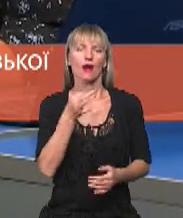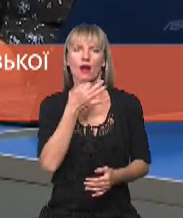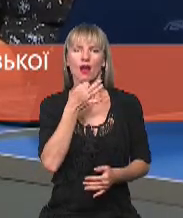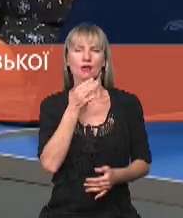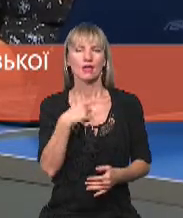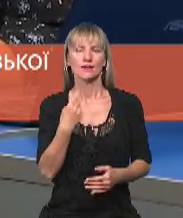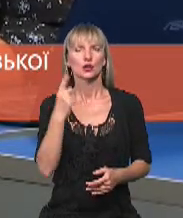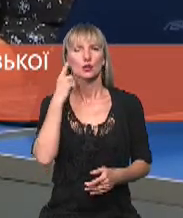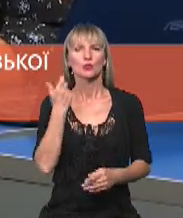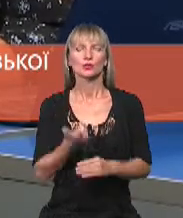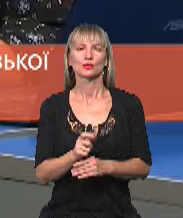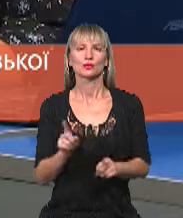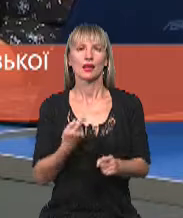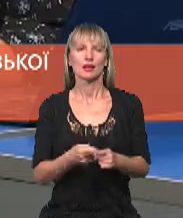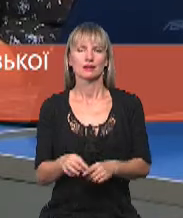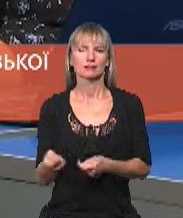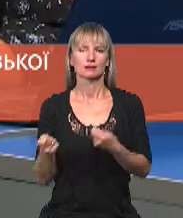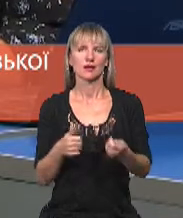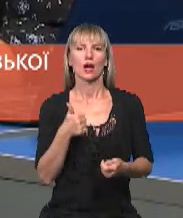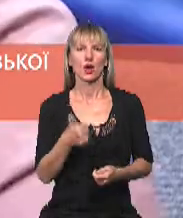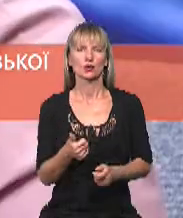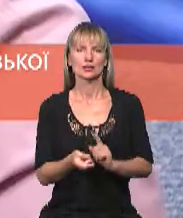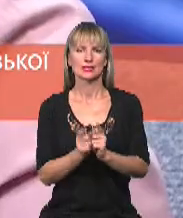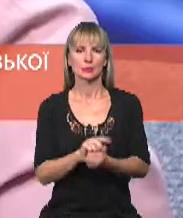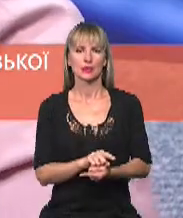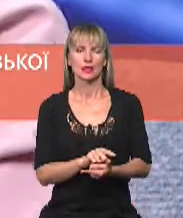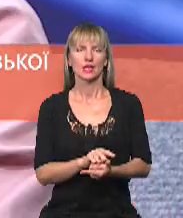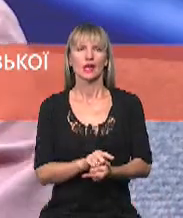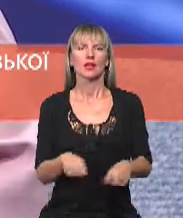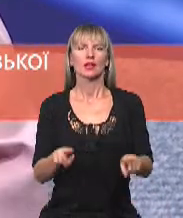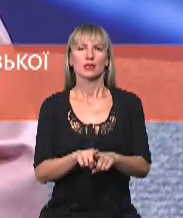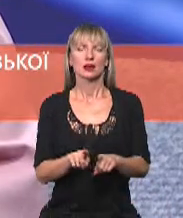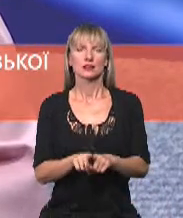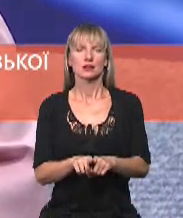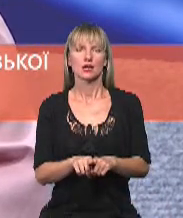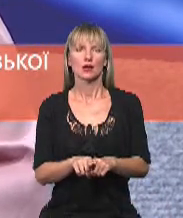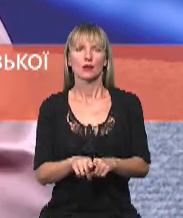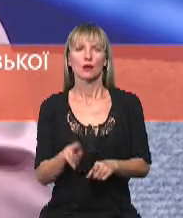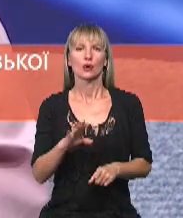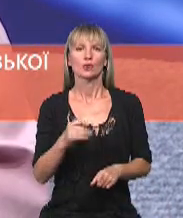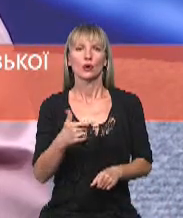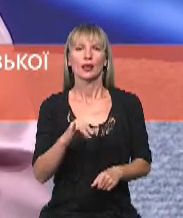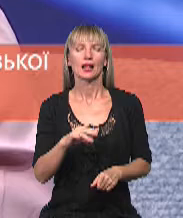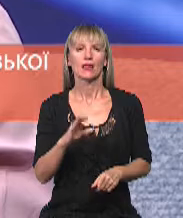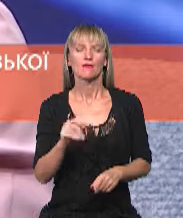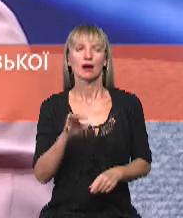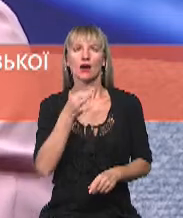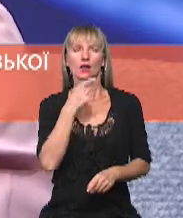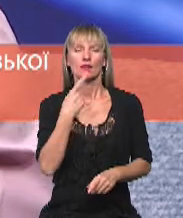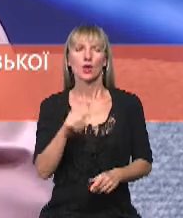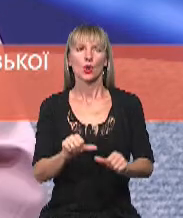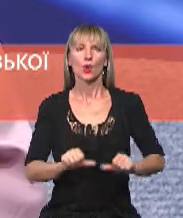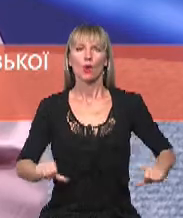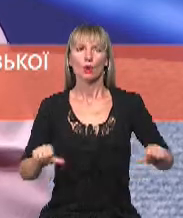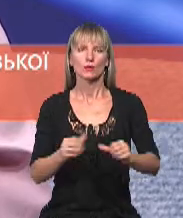але ми дуже сподіваємося, що це призведе до позитивних змін. Так само я тут повторю Тетяну Дурніву, яка сказала, що рано щось казати. Комісія